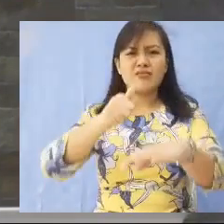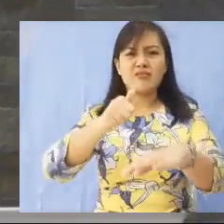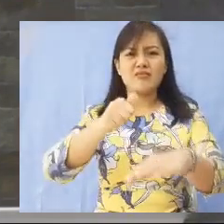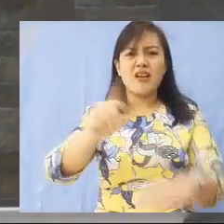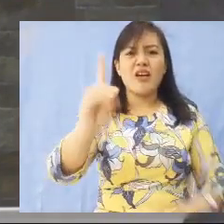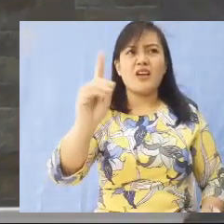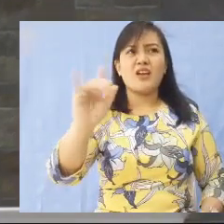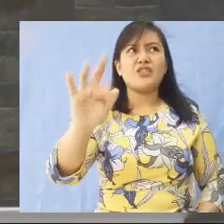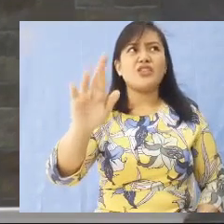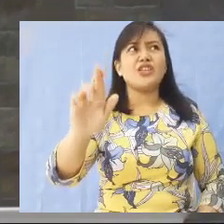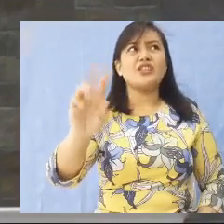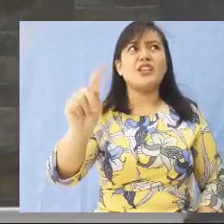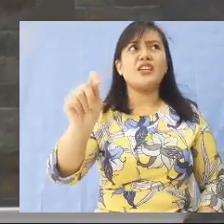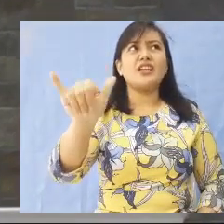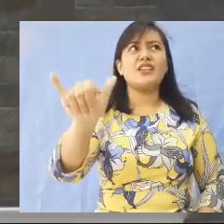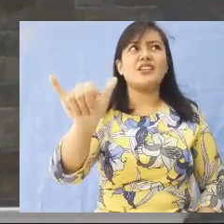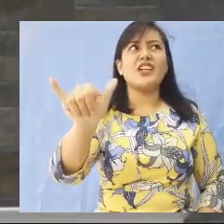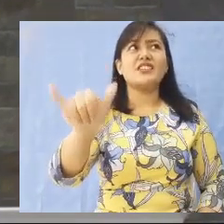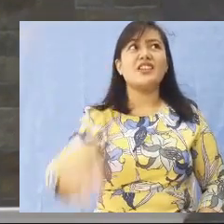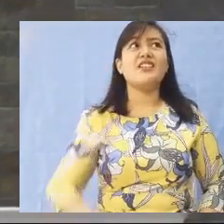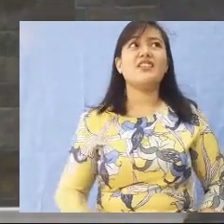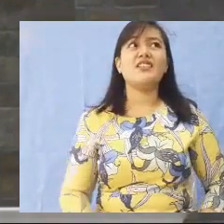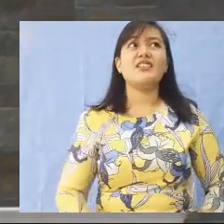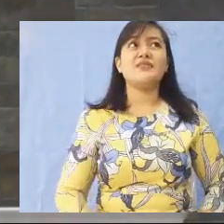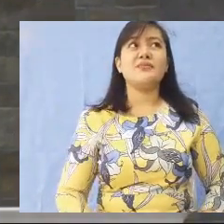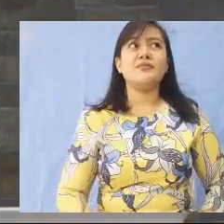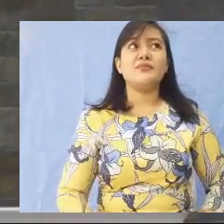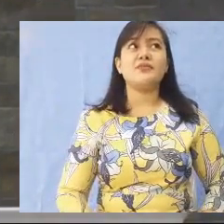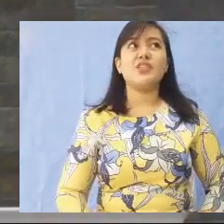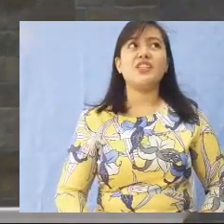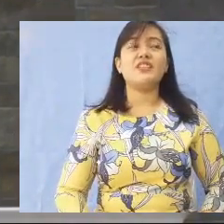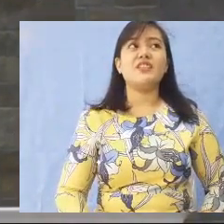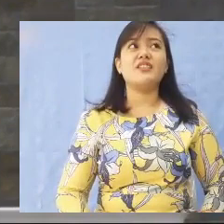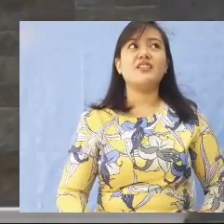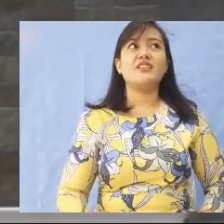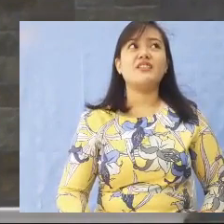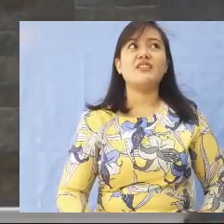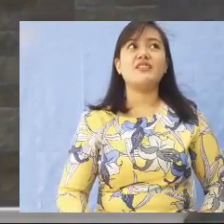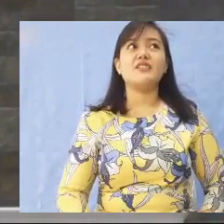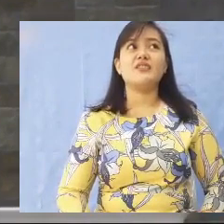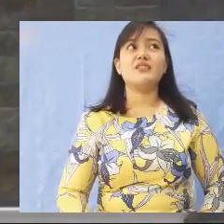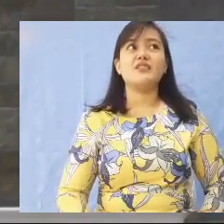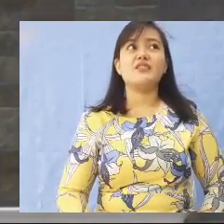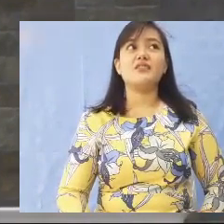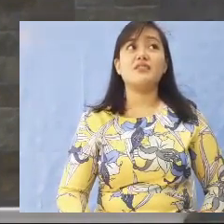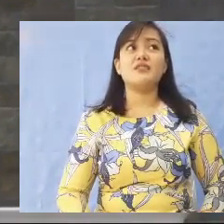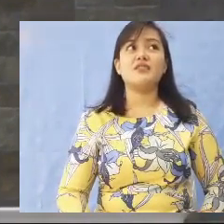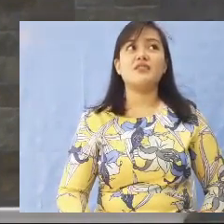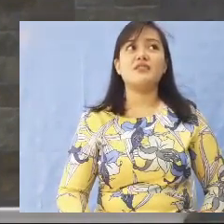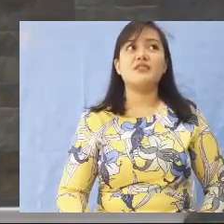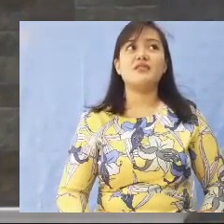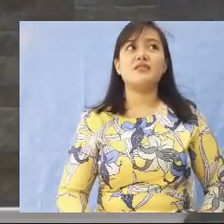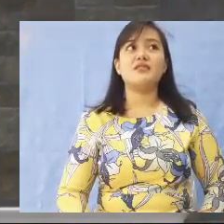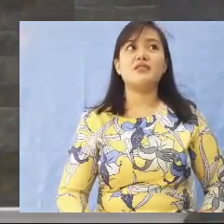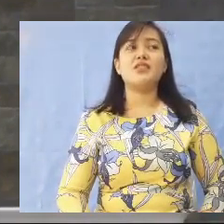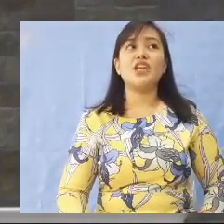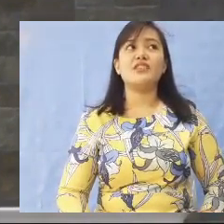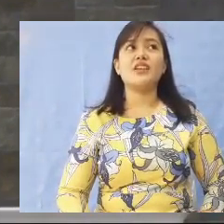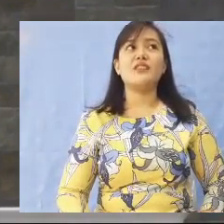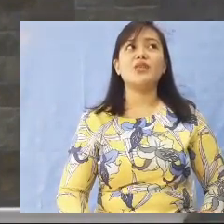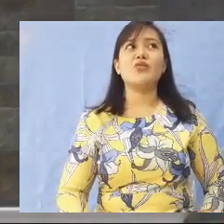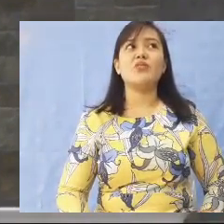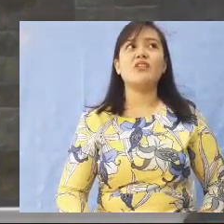iko-quarantine. Sapagkat sila ay marumi, para silang may ketong. Para silang may leprosy. Do you